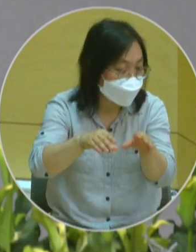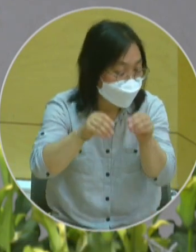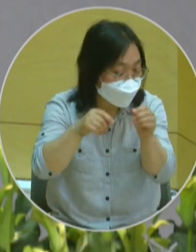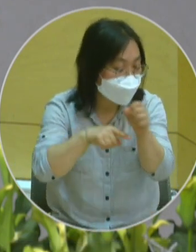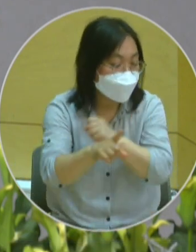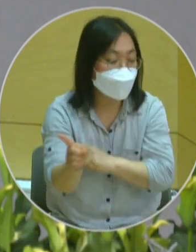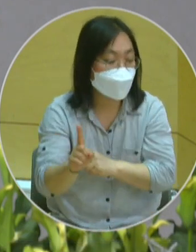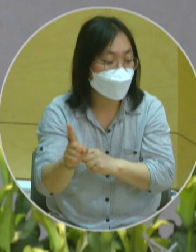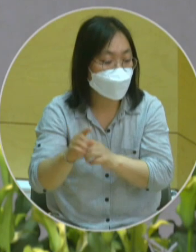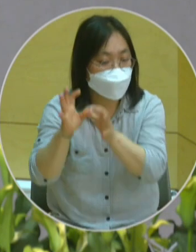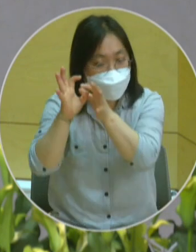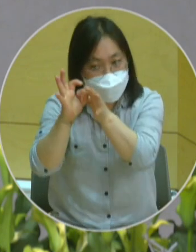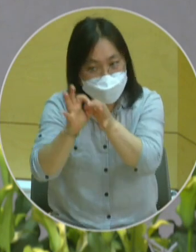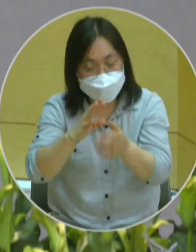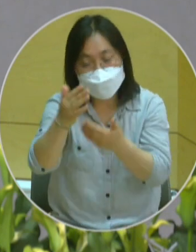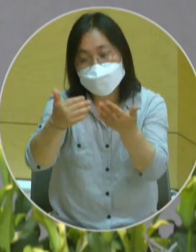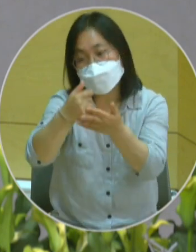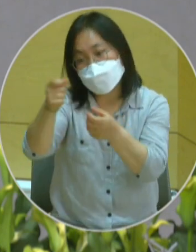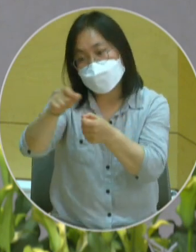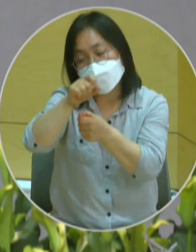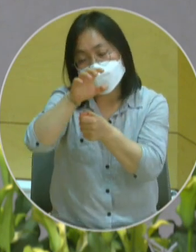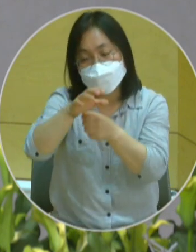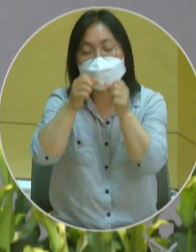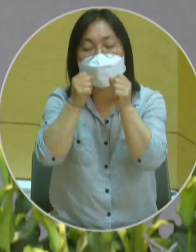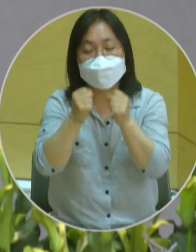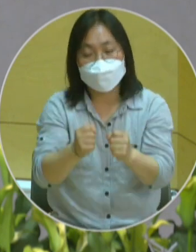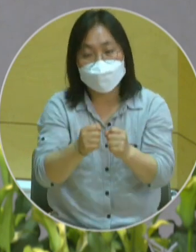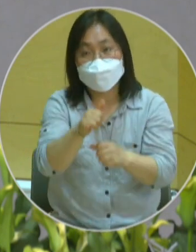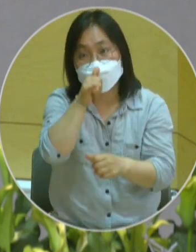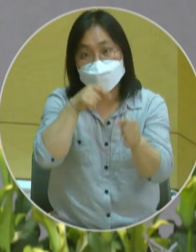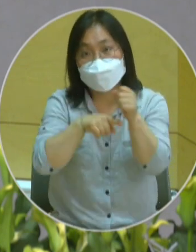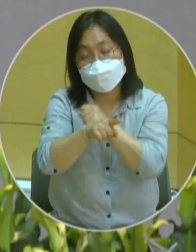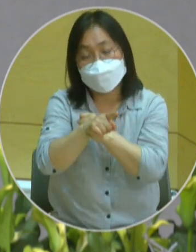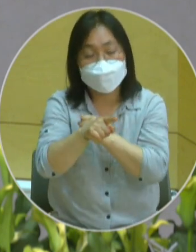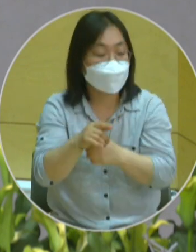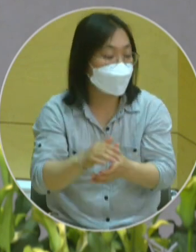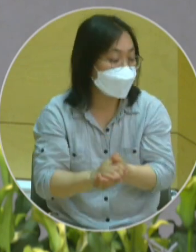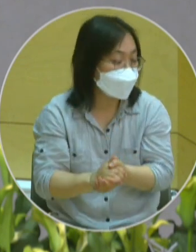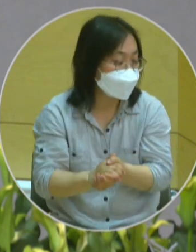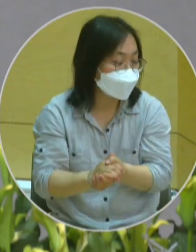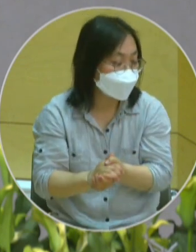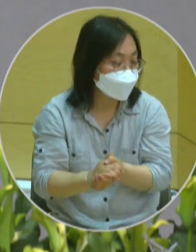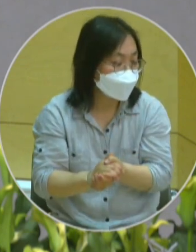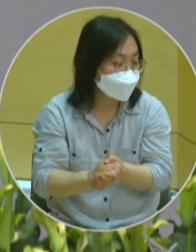것은 계속적으로 하나님 앞에 머물러 있다는 의미가 됩니다. 그러나 여기에